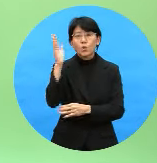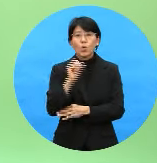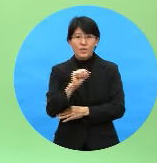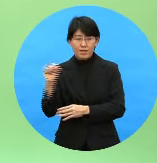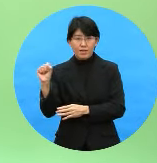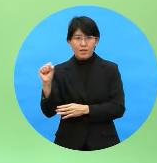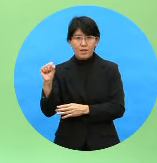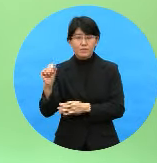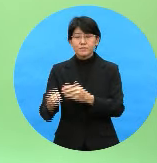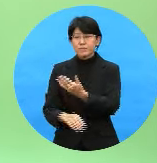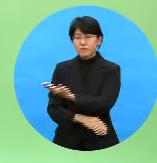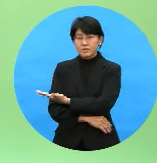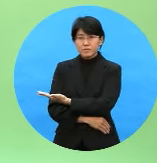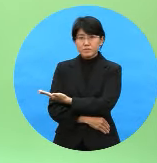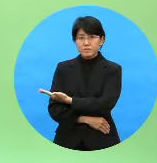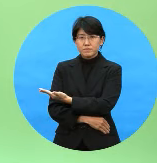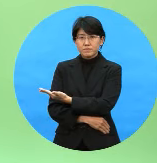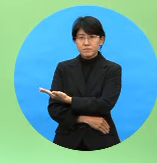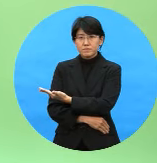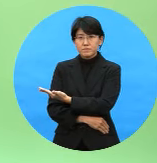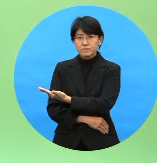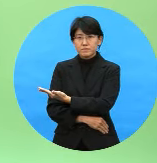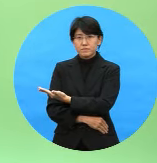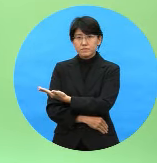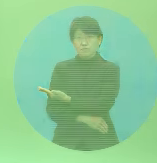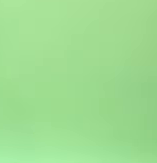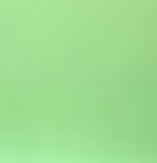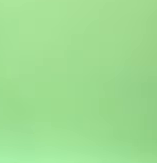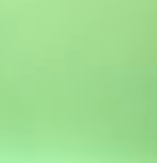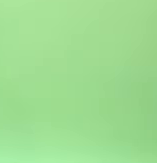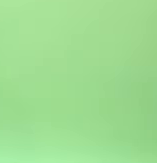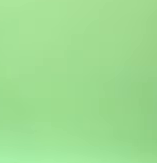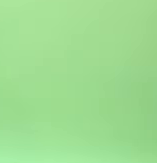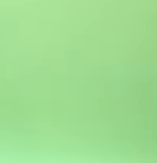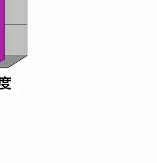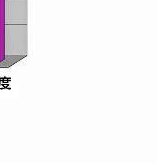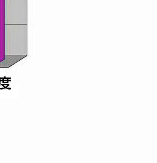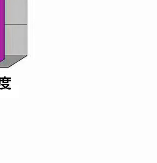。どうぞご覧ください。